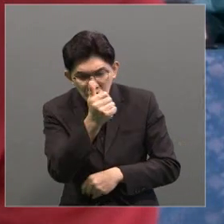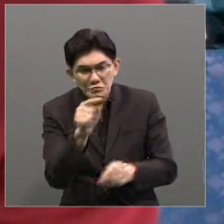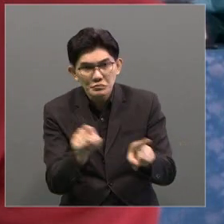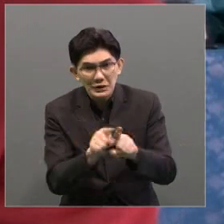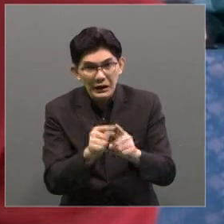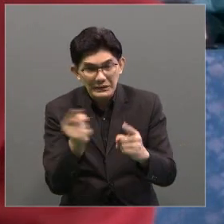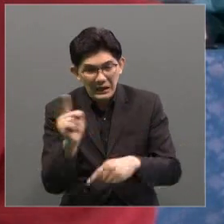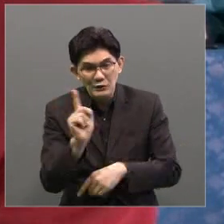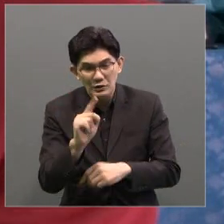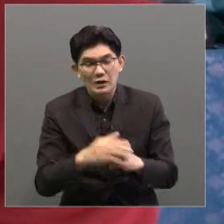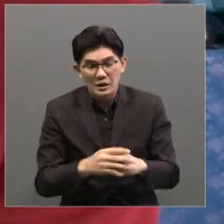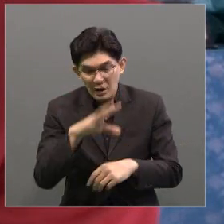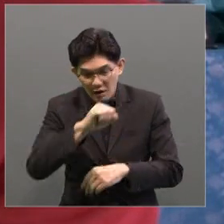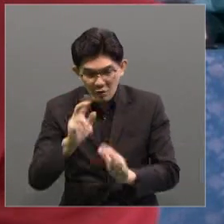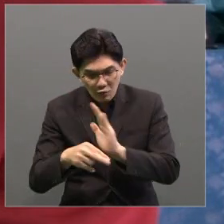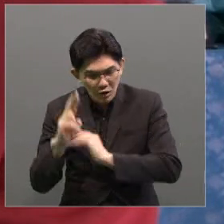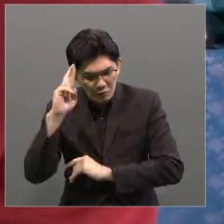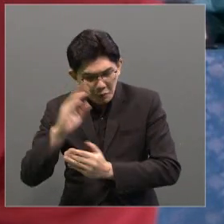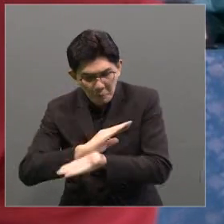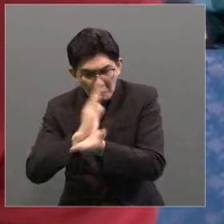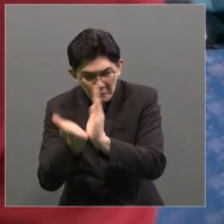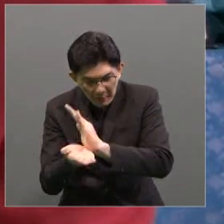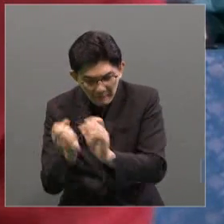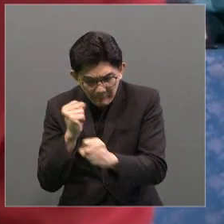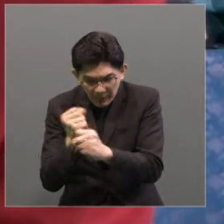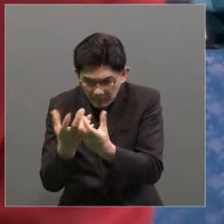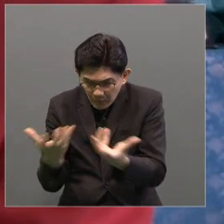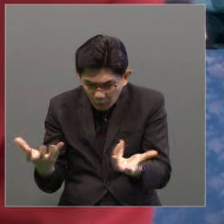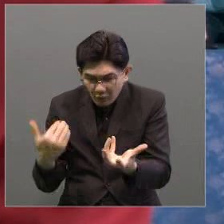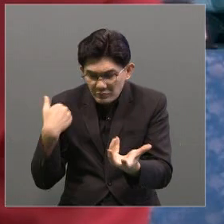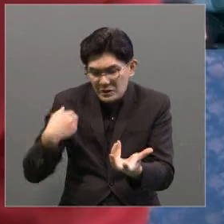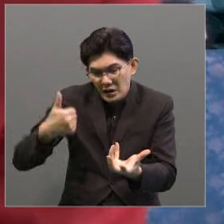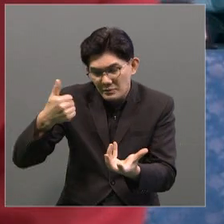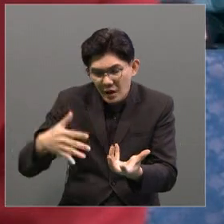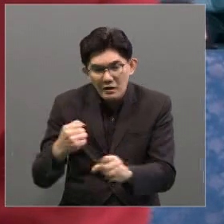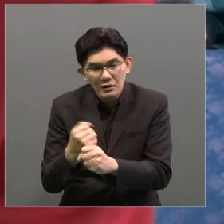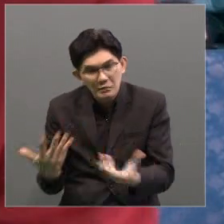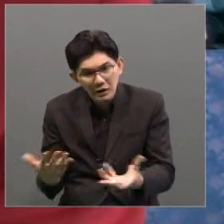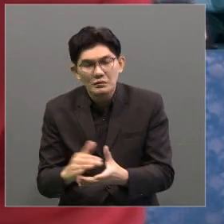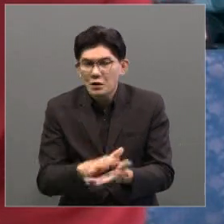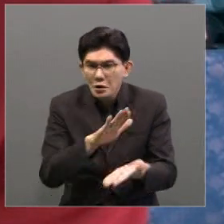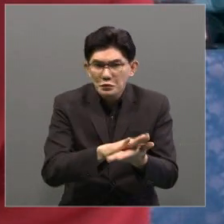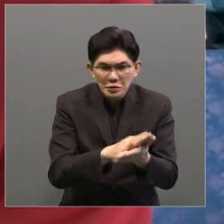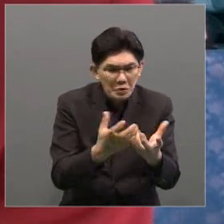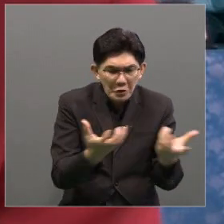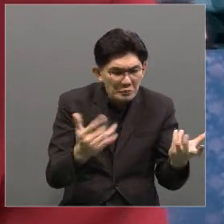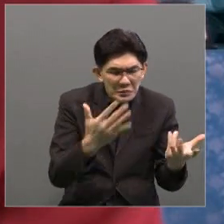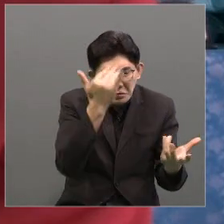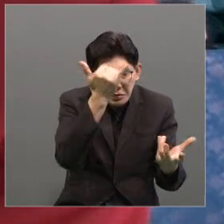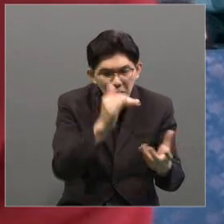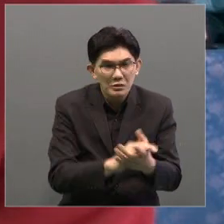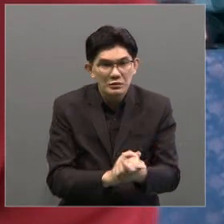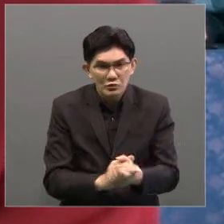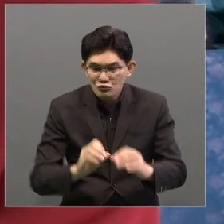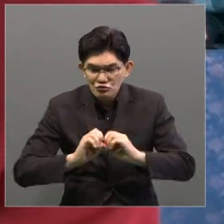าฝึกปฏิบัติให้เกิดเป็นรูปธรรมได้ไหมนี่สำคัญที่สุดบางโรงเรียนนี่ไม่มีผลงานตรงนี้เพราะอะไรครับเพราะหนึ่ง